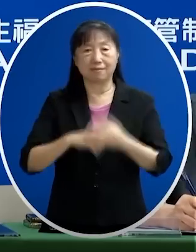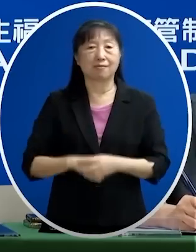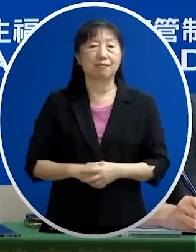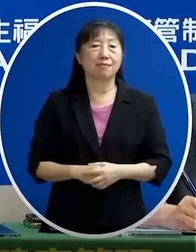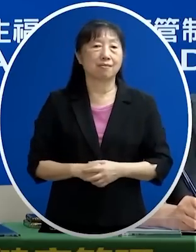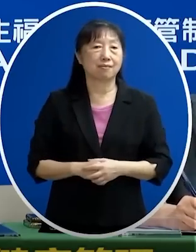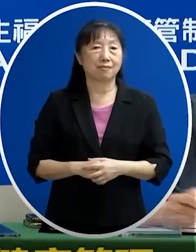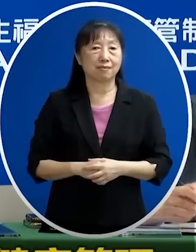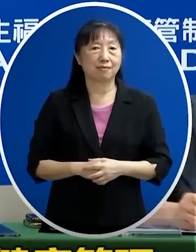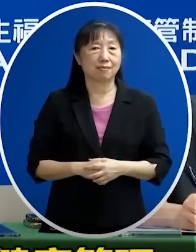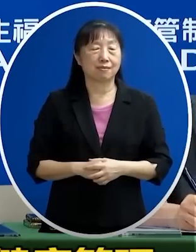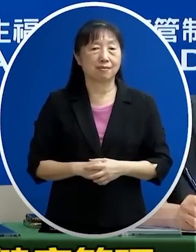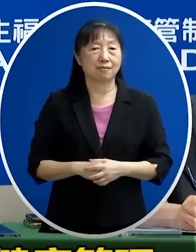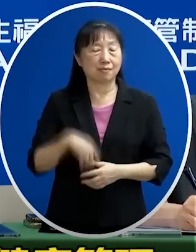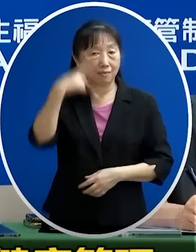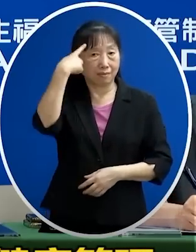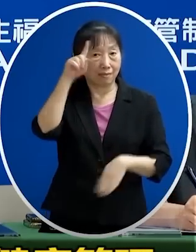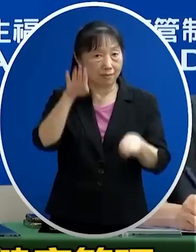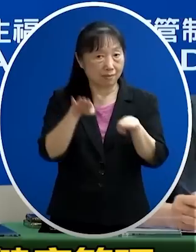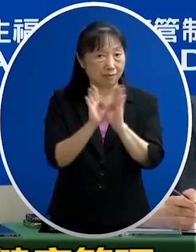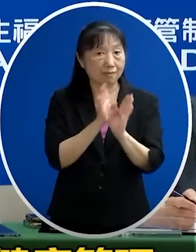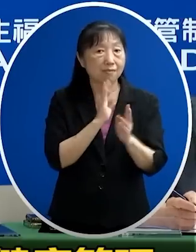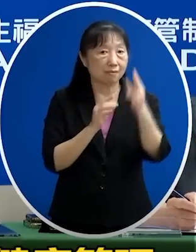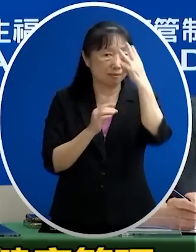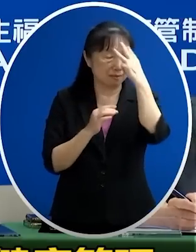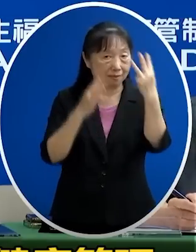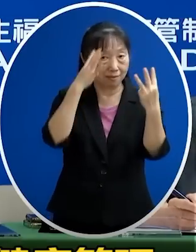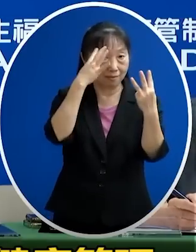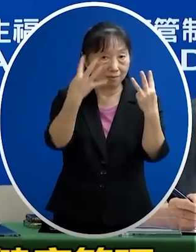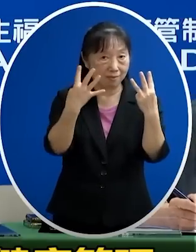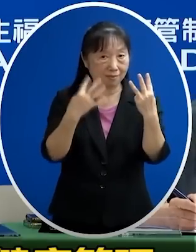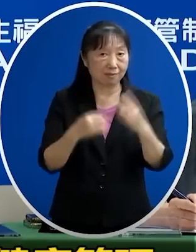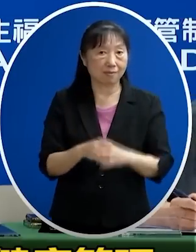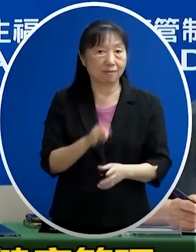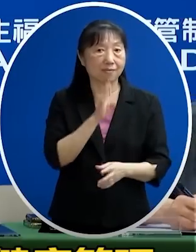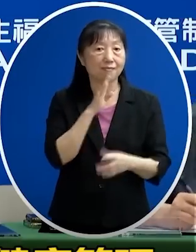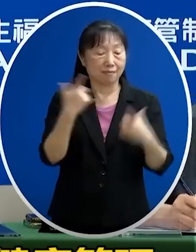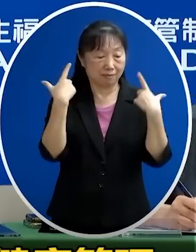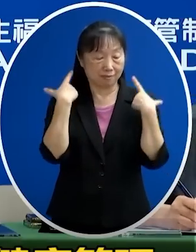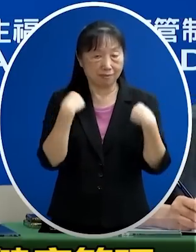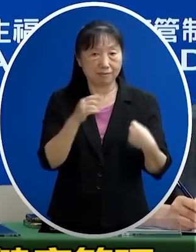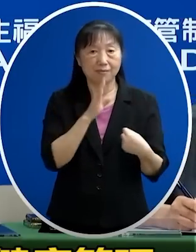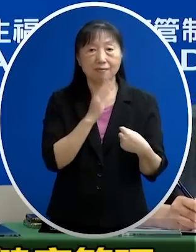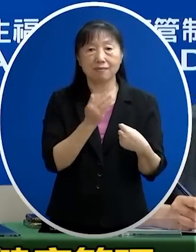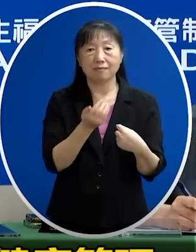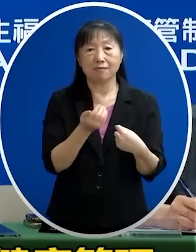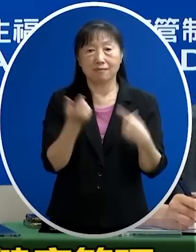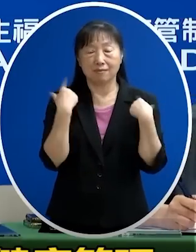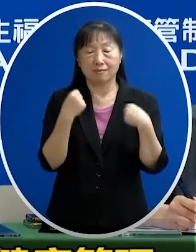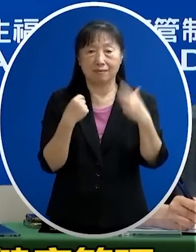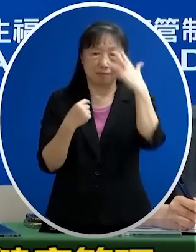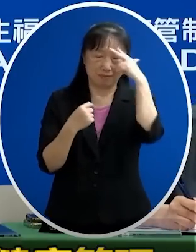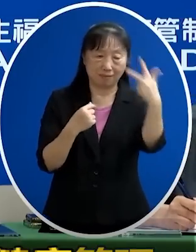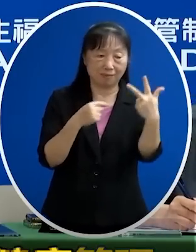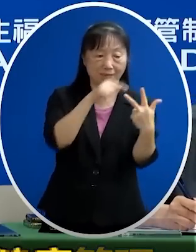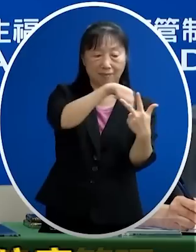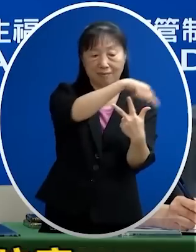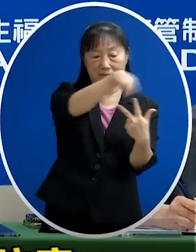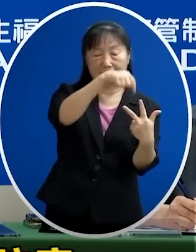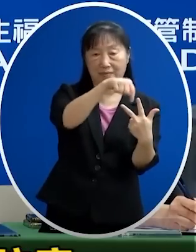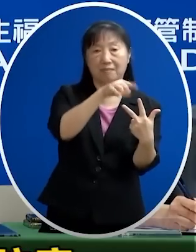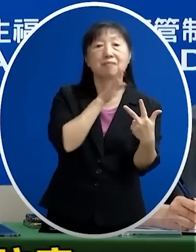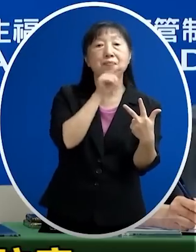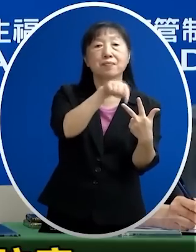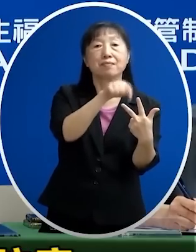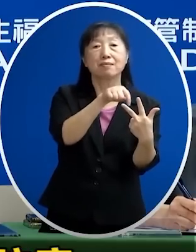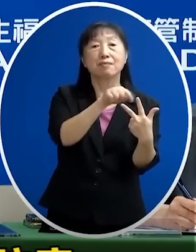那我们现在从明天开始的3加4是我们原来前7天就7天的居家检疫的